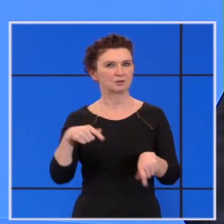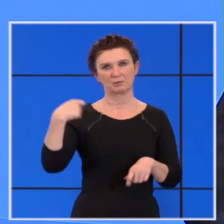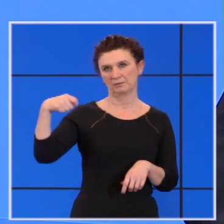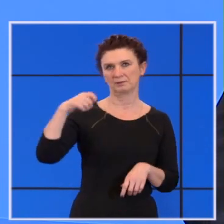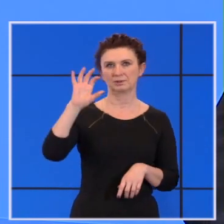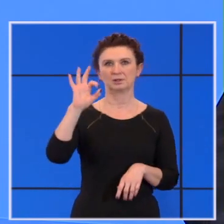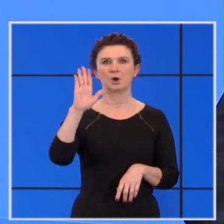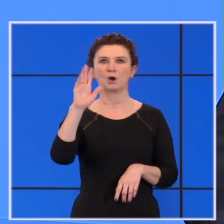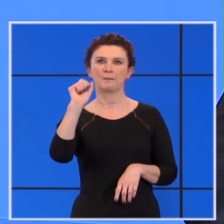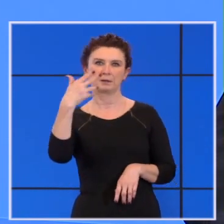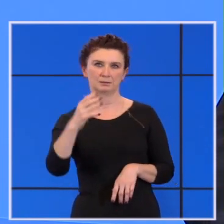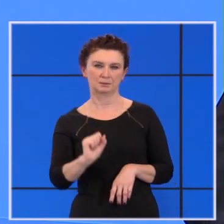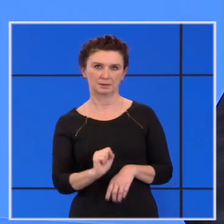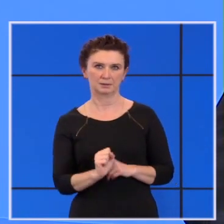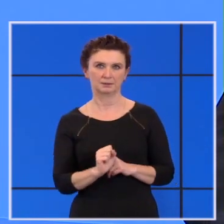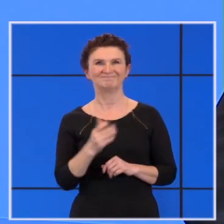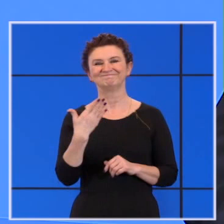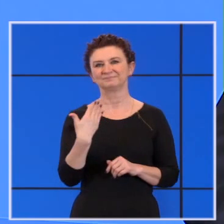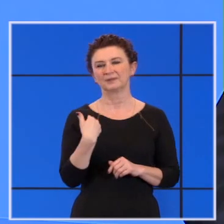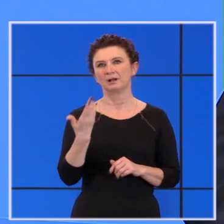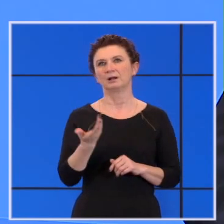i takie budowanie